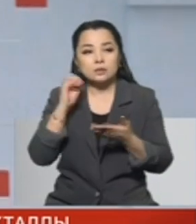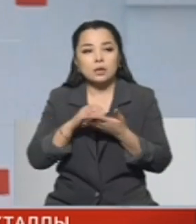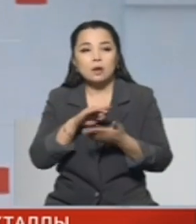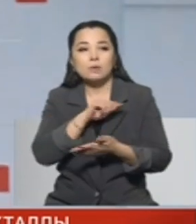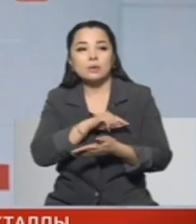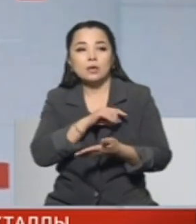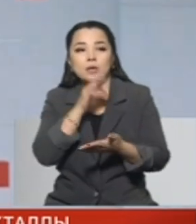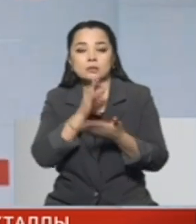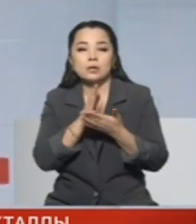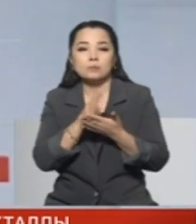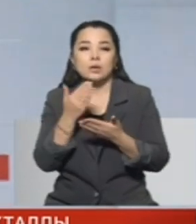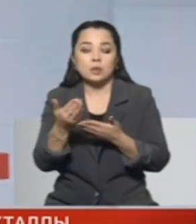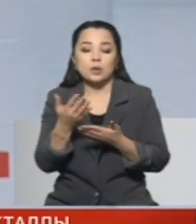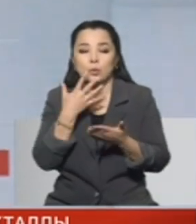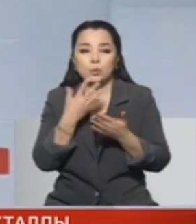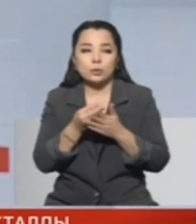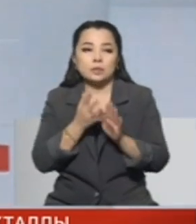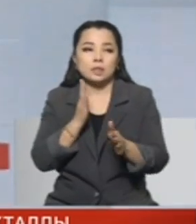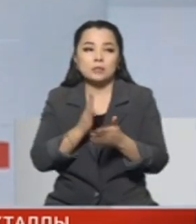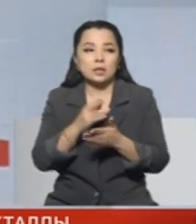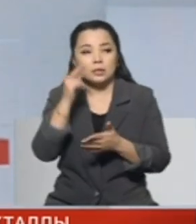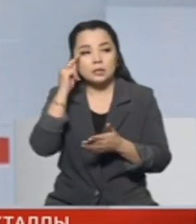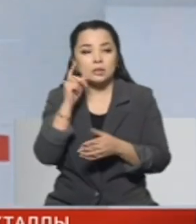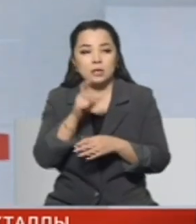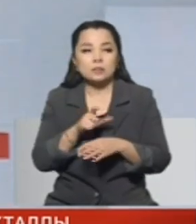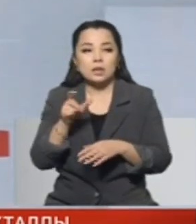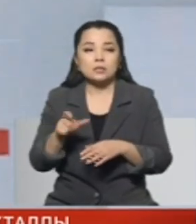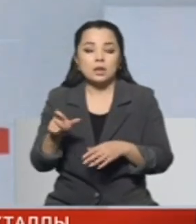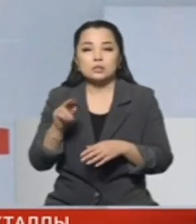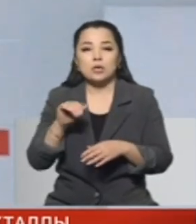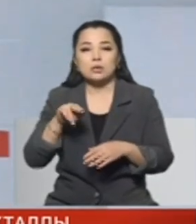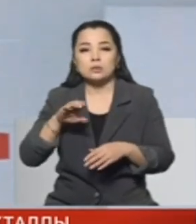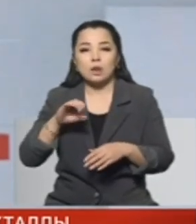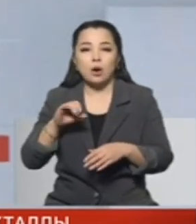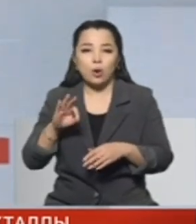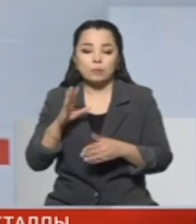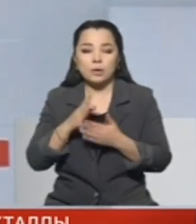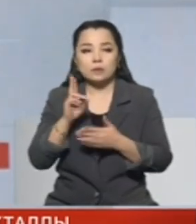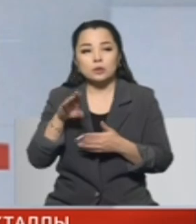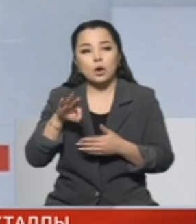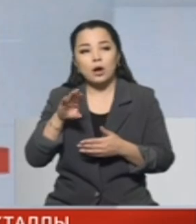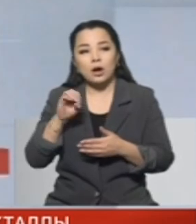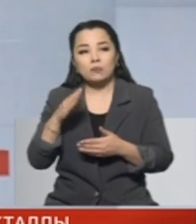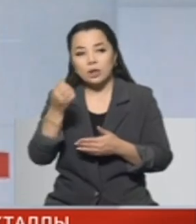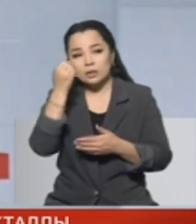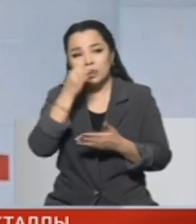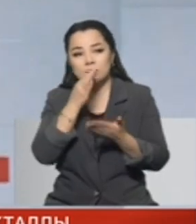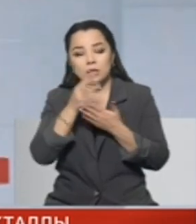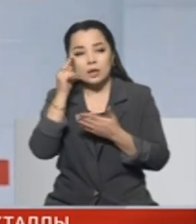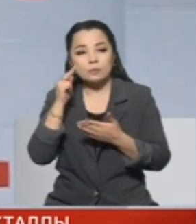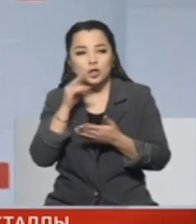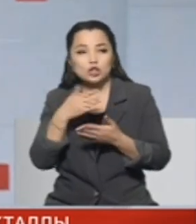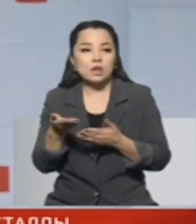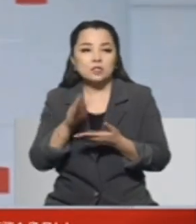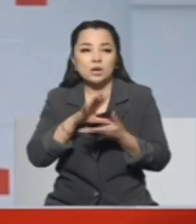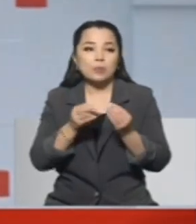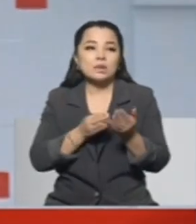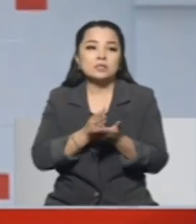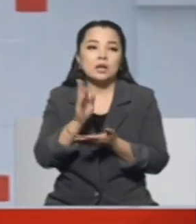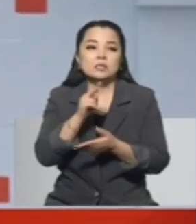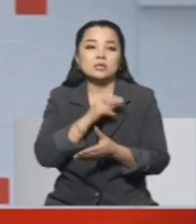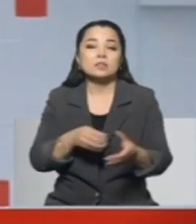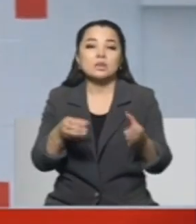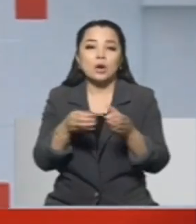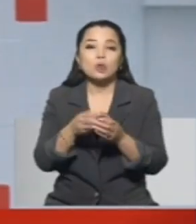сипат алғанын айтты. Өз кезегінде Қытай елшісі Джан Сяо Қасым Жомарт Тоқаевқа алғыс айтып, Бейжіңнің жан жақты стратегиялық